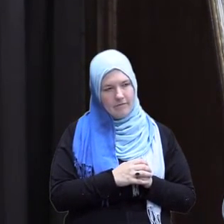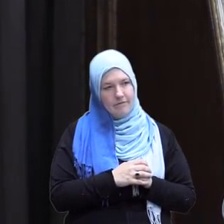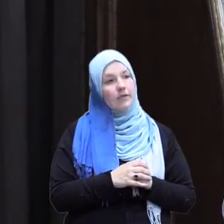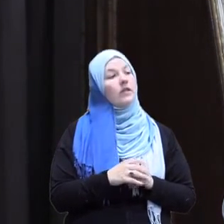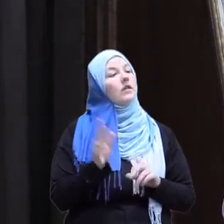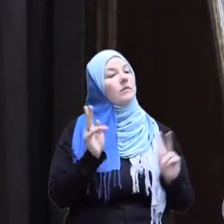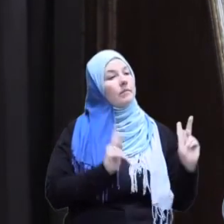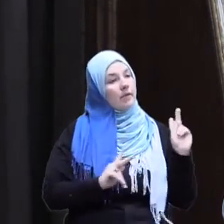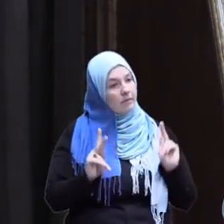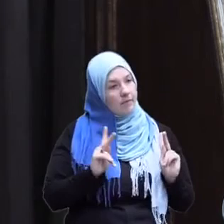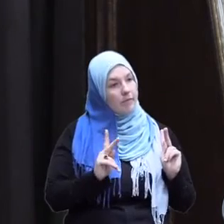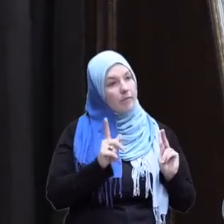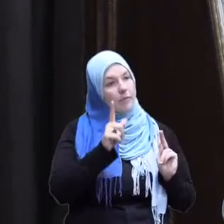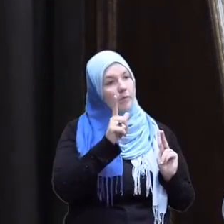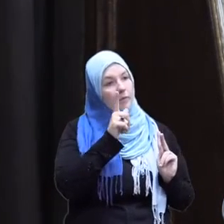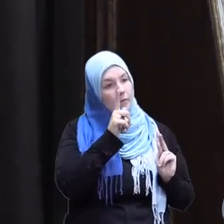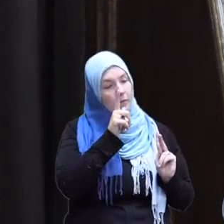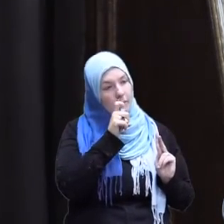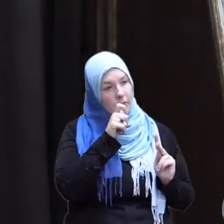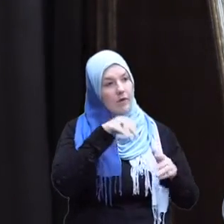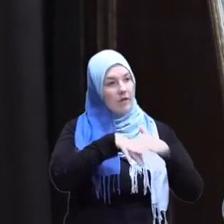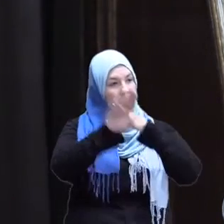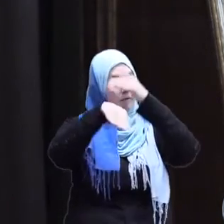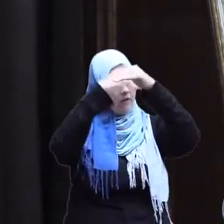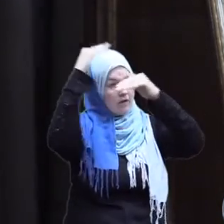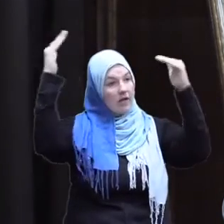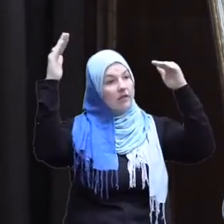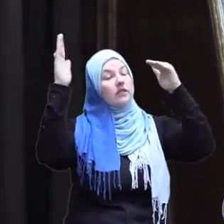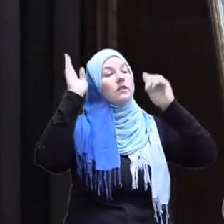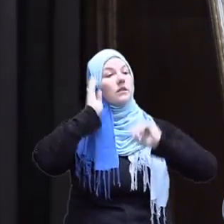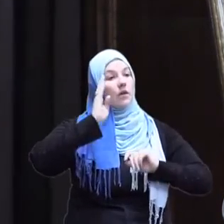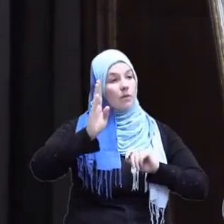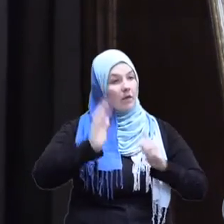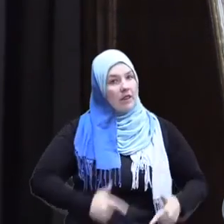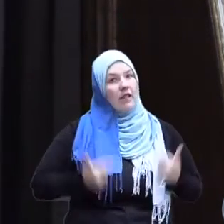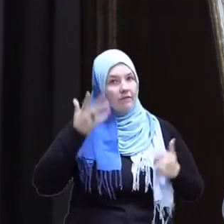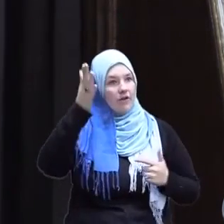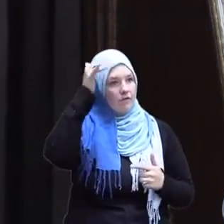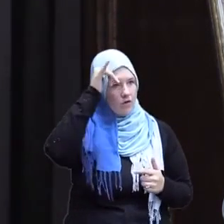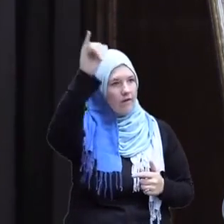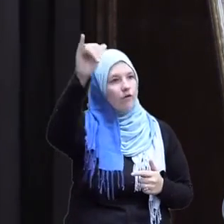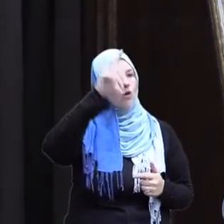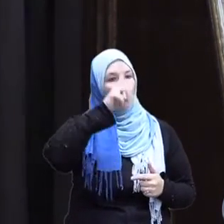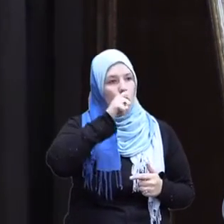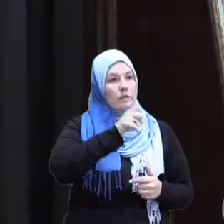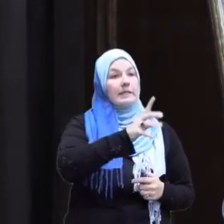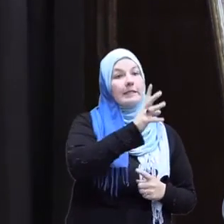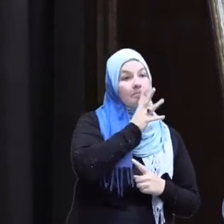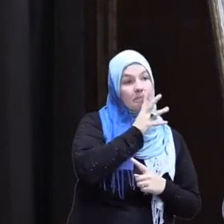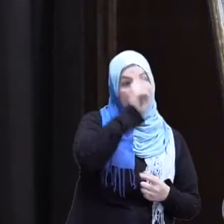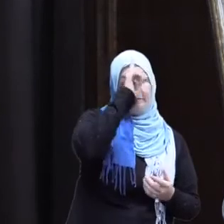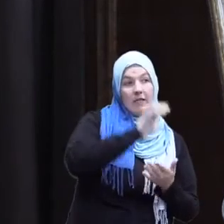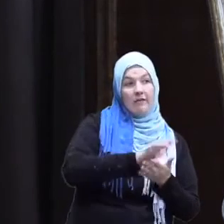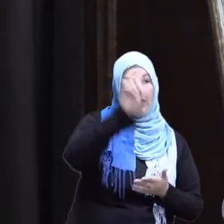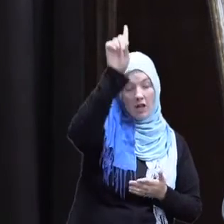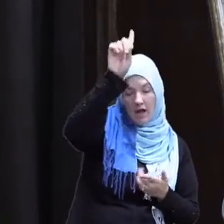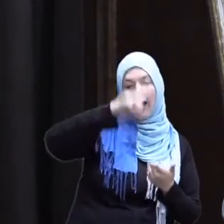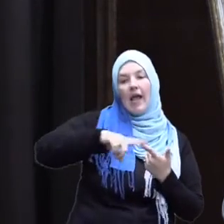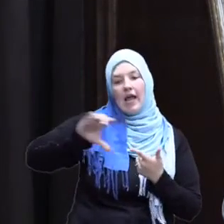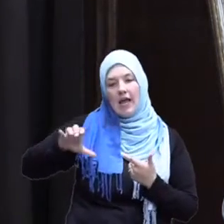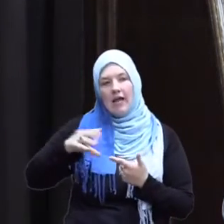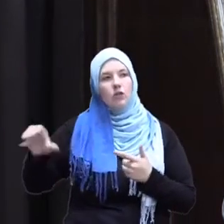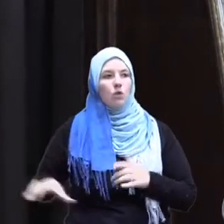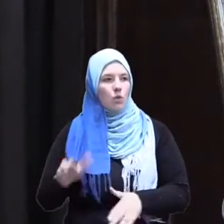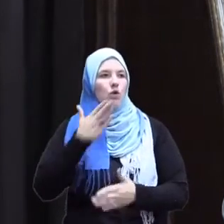Those are the companions of paradise. They will live there for eternity. اللهم اجعلنا من أصحاب الجنة. اللهم